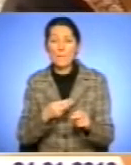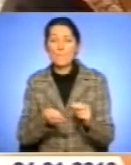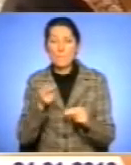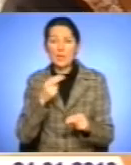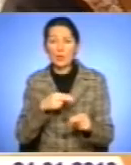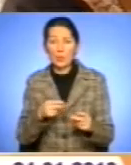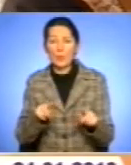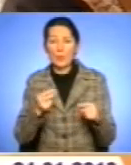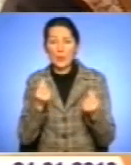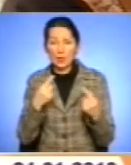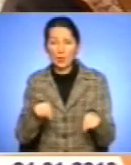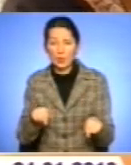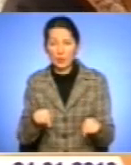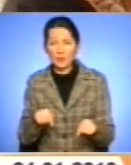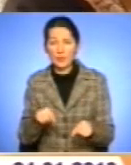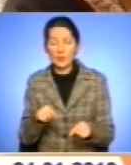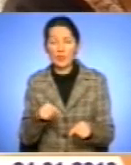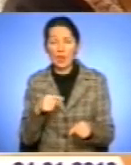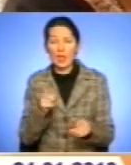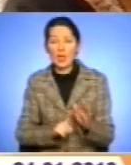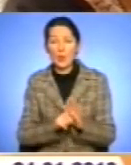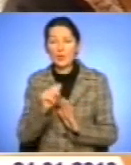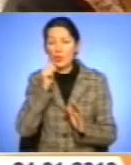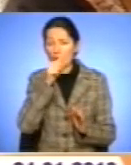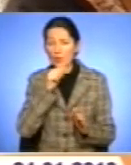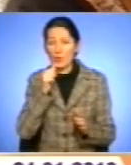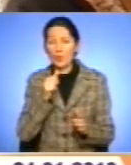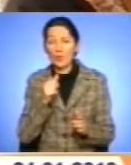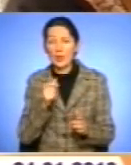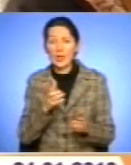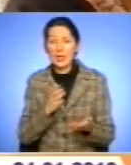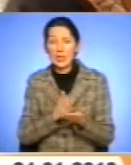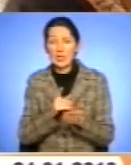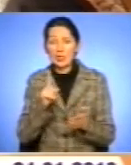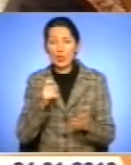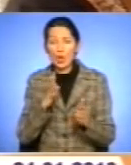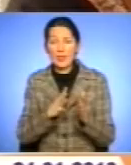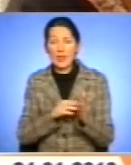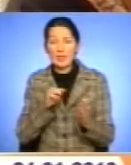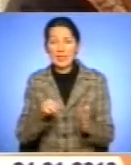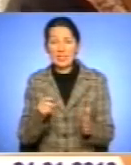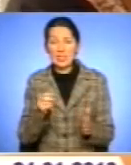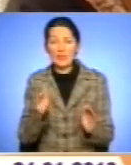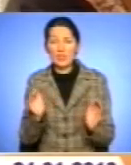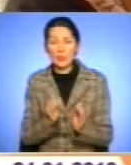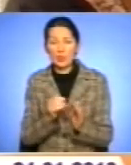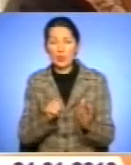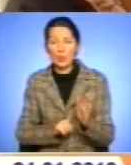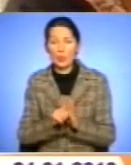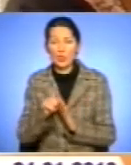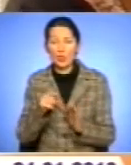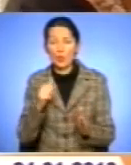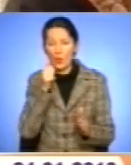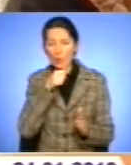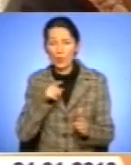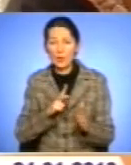1,2%, а 78% – це борги підприємств, які перебувають в стадії банкрутства або проти яких порушена